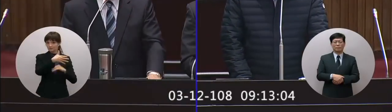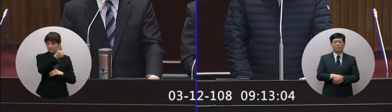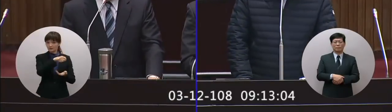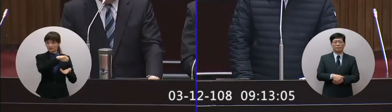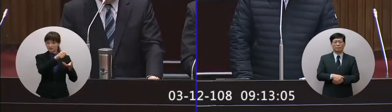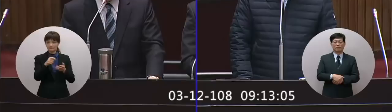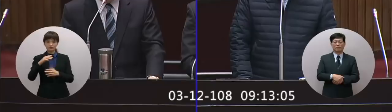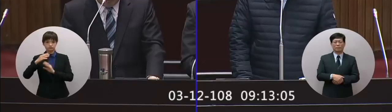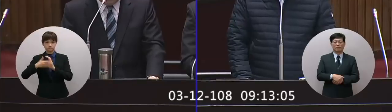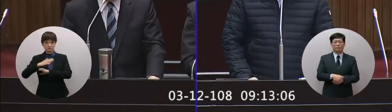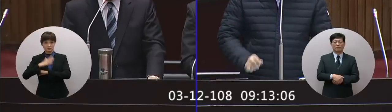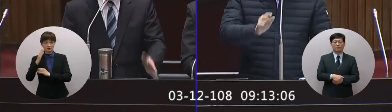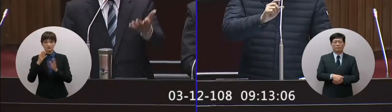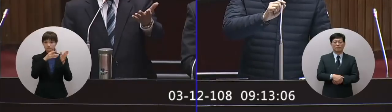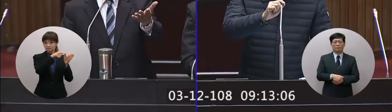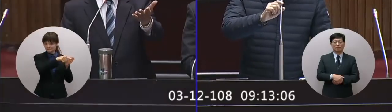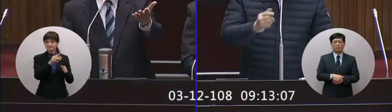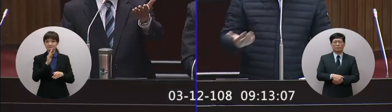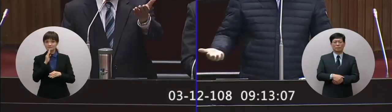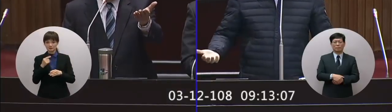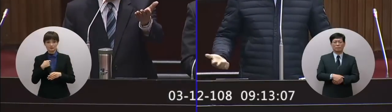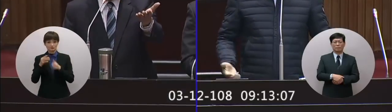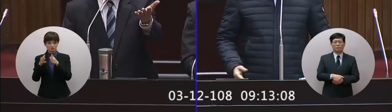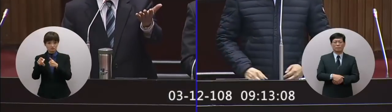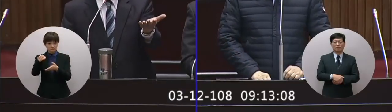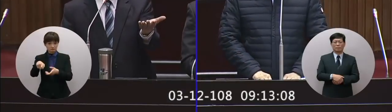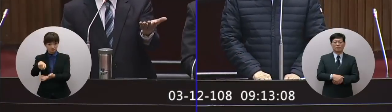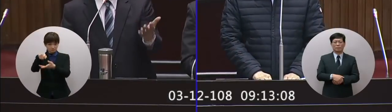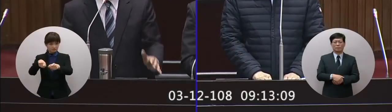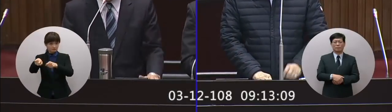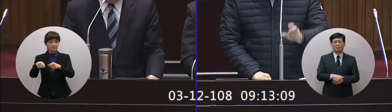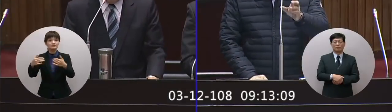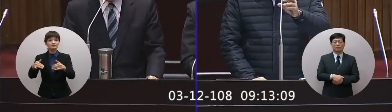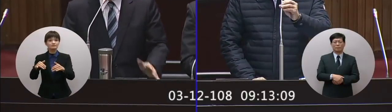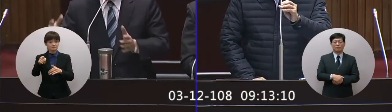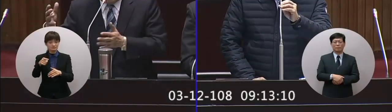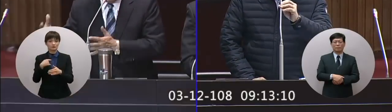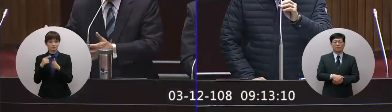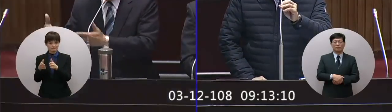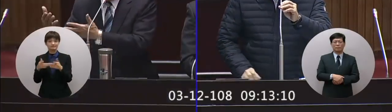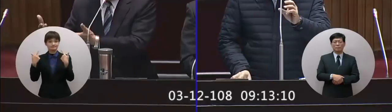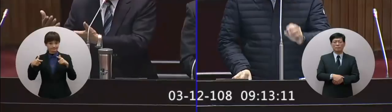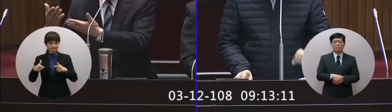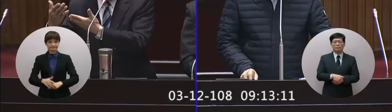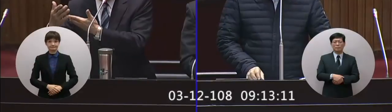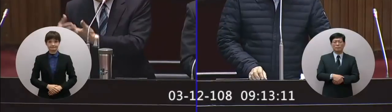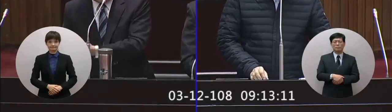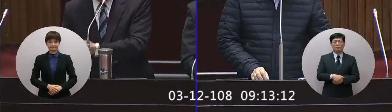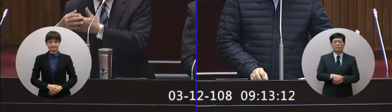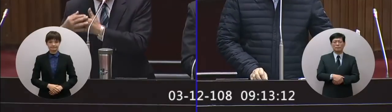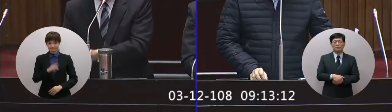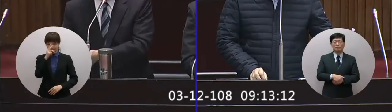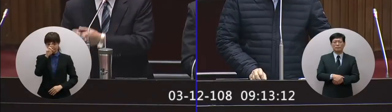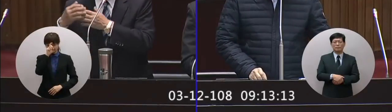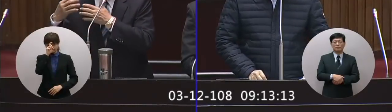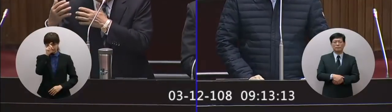是对贵委员的法案，因为贵这个曾委员法案还没提出来嘛，所以希望以曾